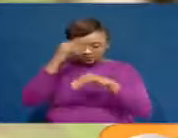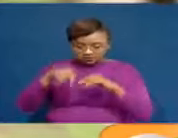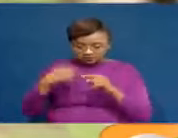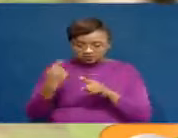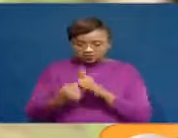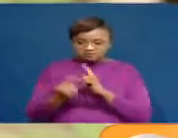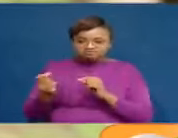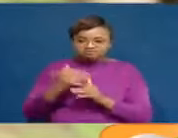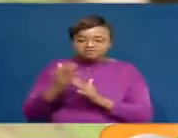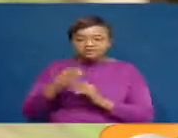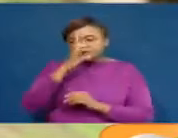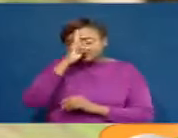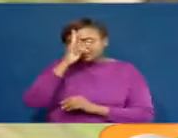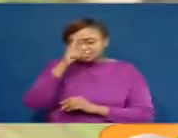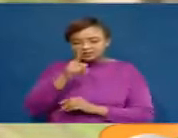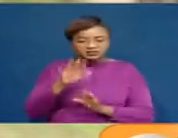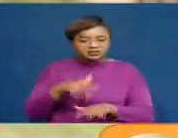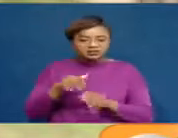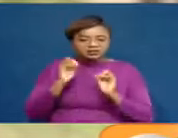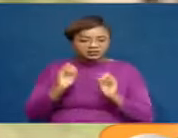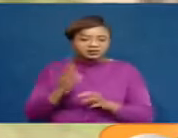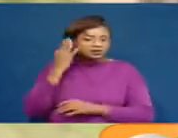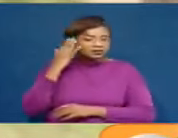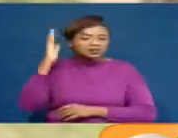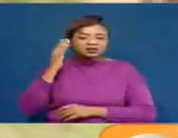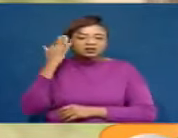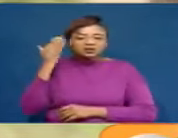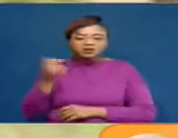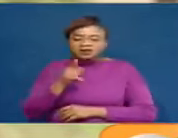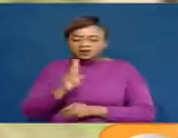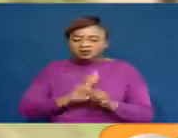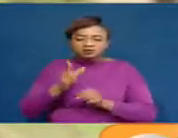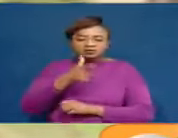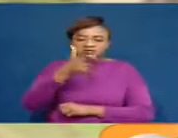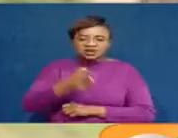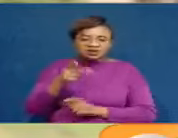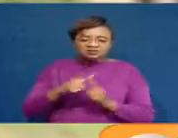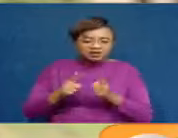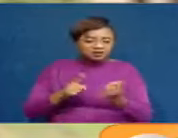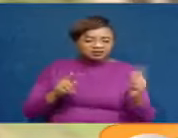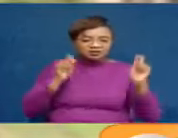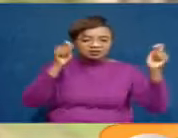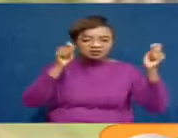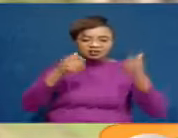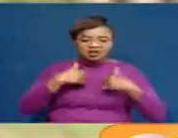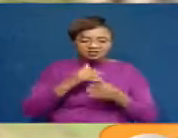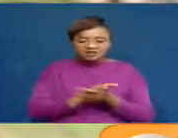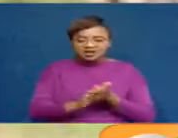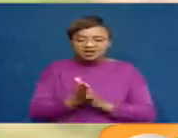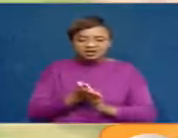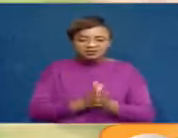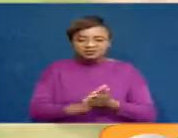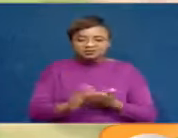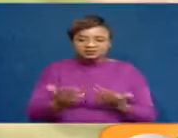Polisi wanatumia nguvu. Sijui kwa nini wanatumia hiyo nguvu mingi na hawana silaha. Wanaenda tu